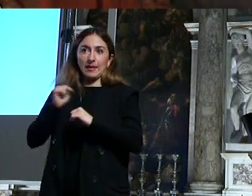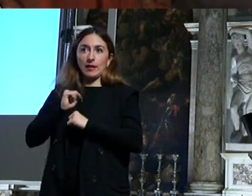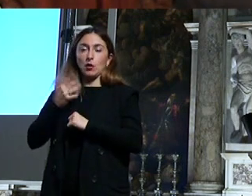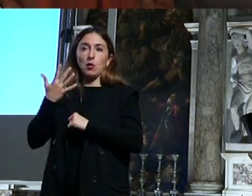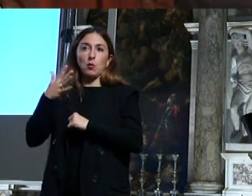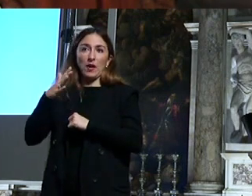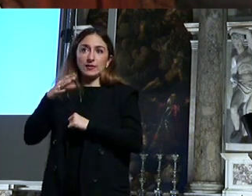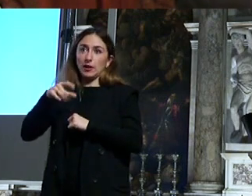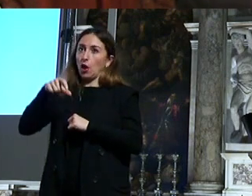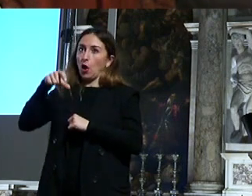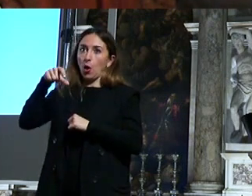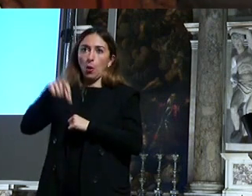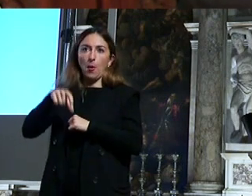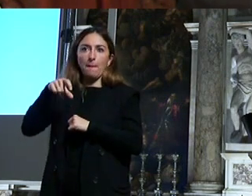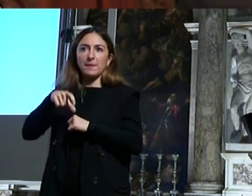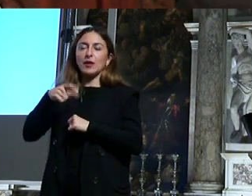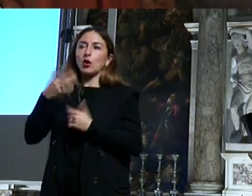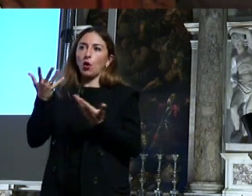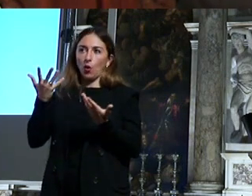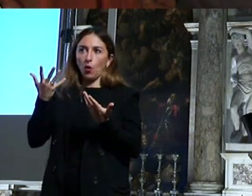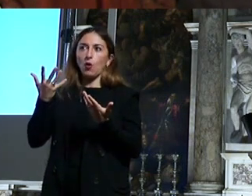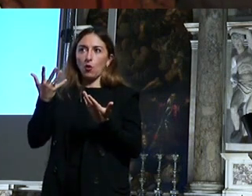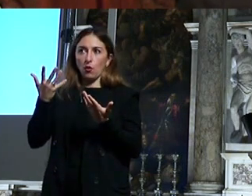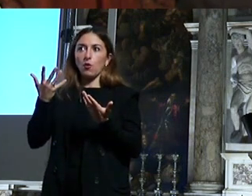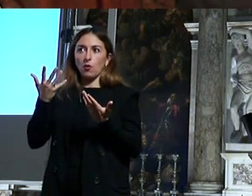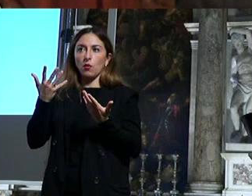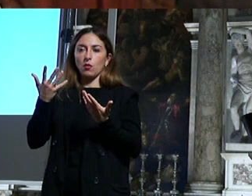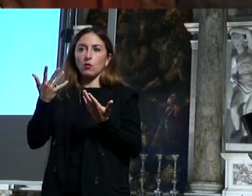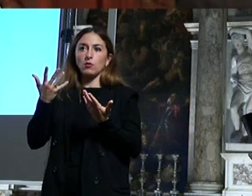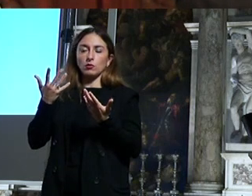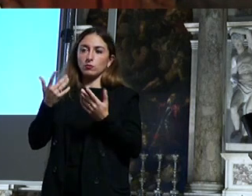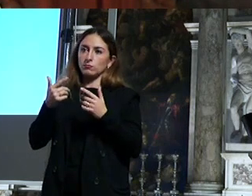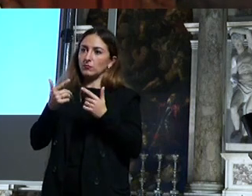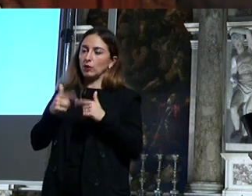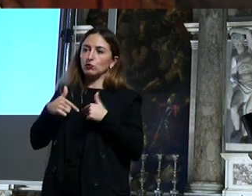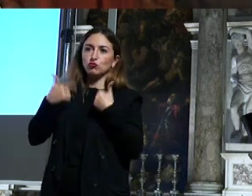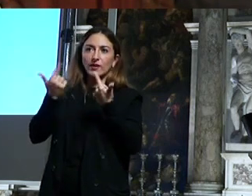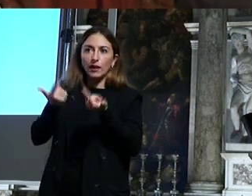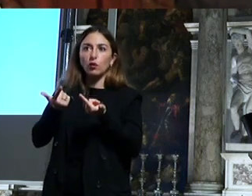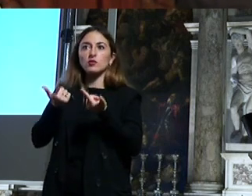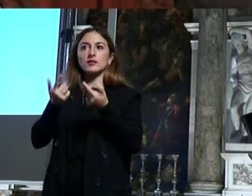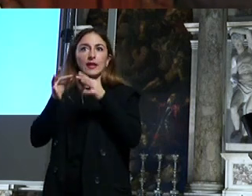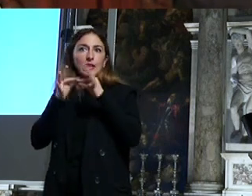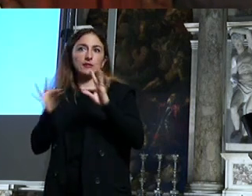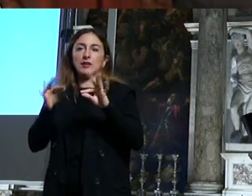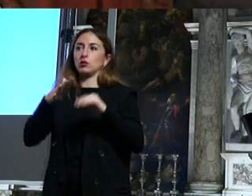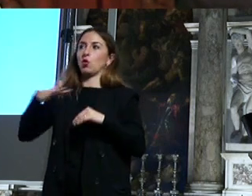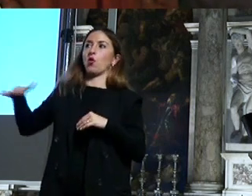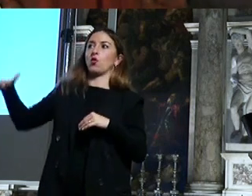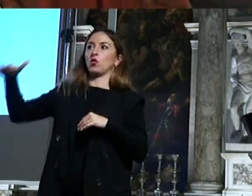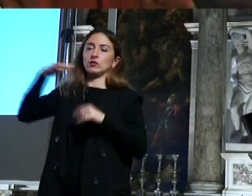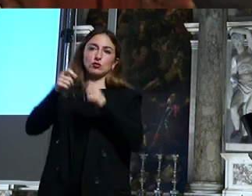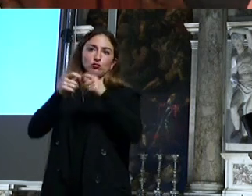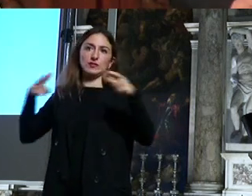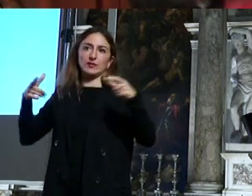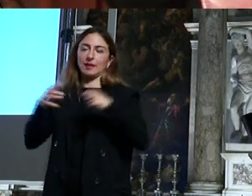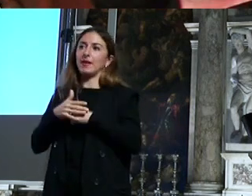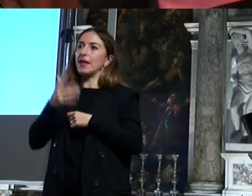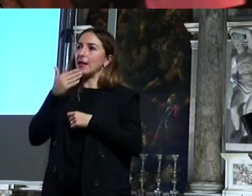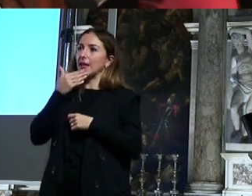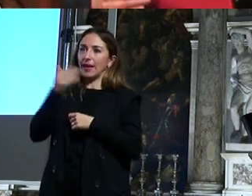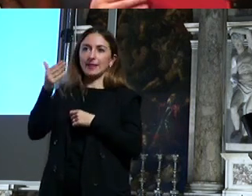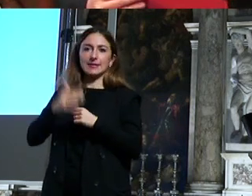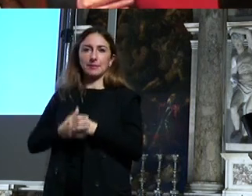di essere più generosi e anche più rispettosi verso tutto quello che ci circonda. Grazie.